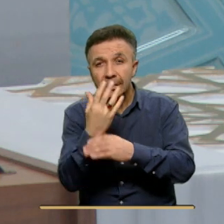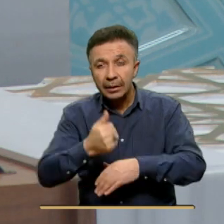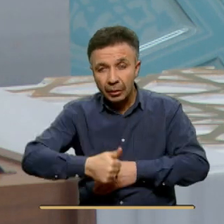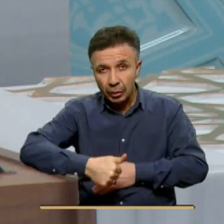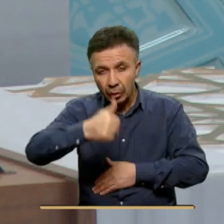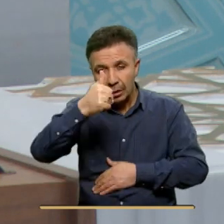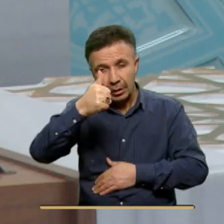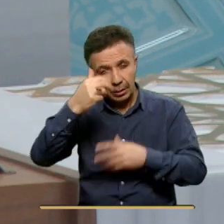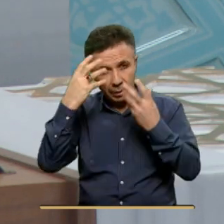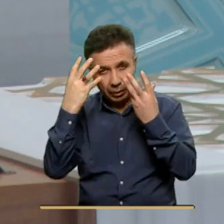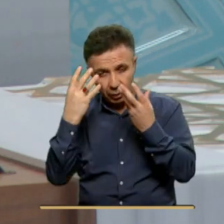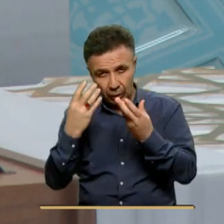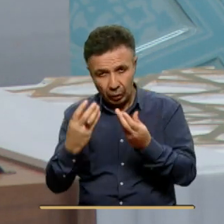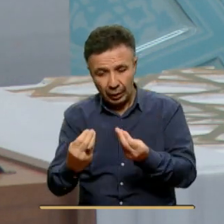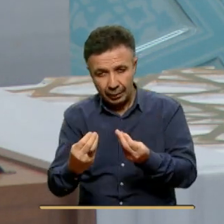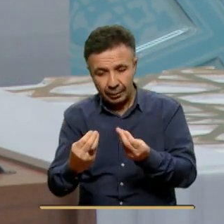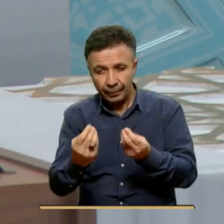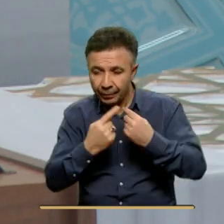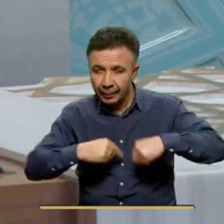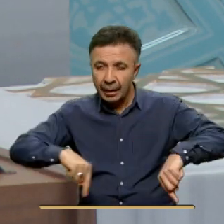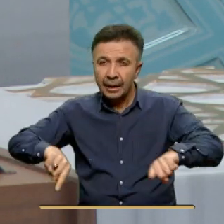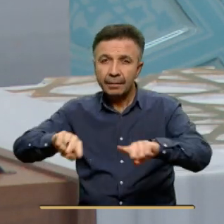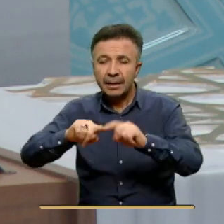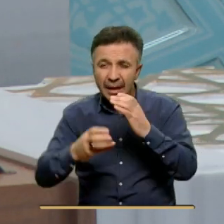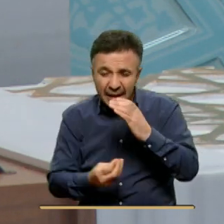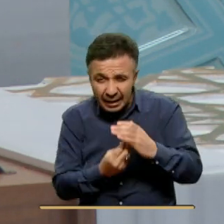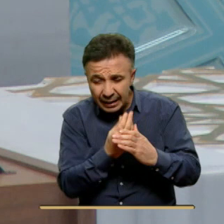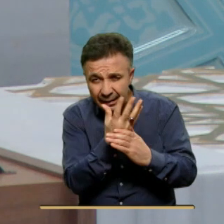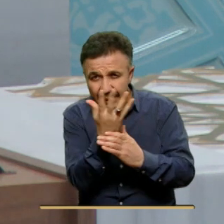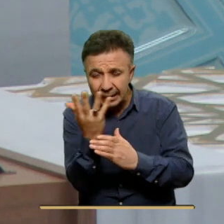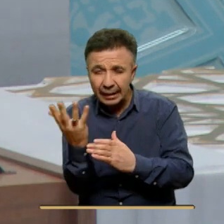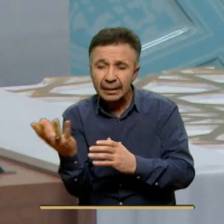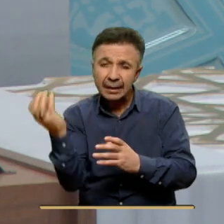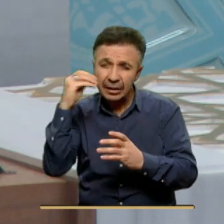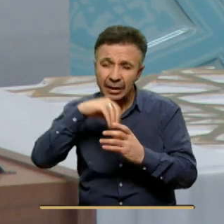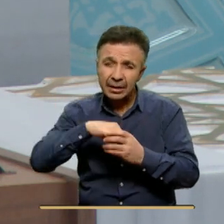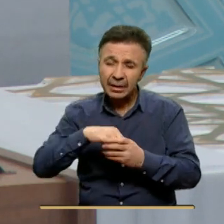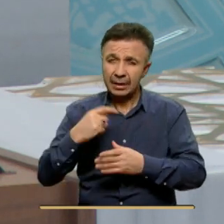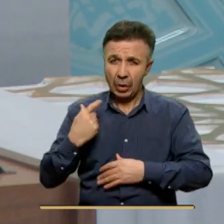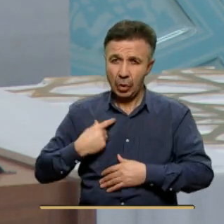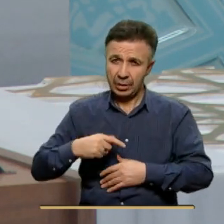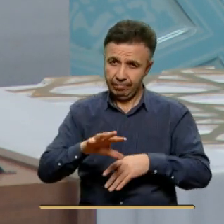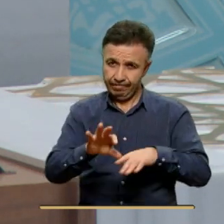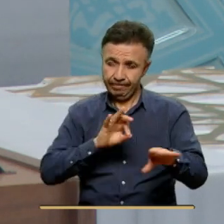yöneticisi olan, bizleri yarattıklarının içerisinde seçkin kılan,